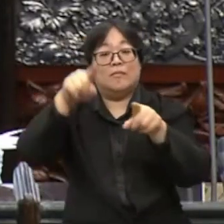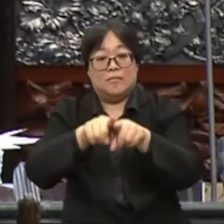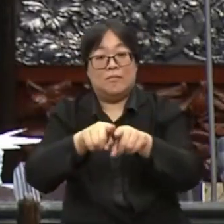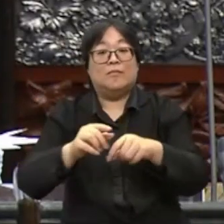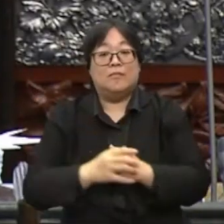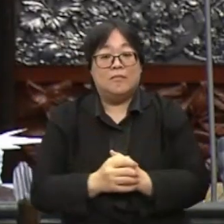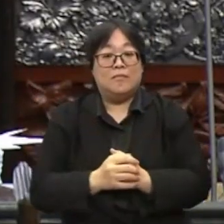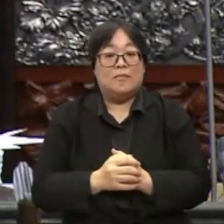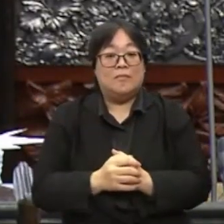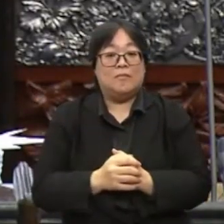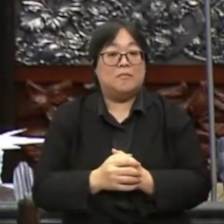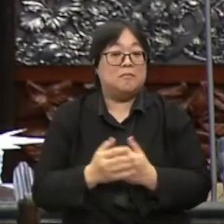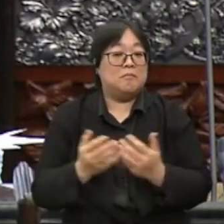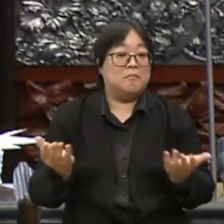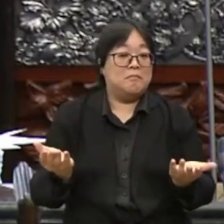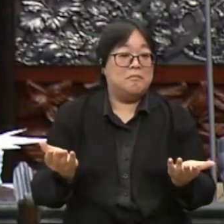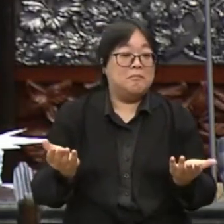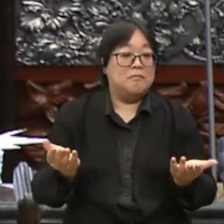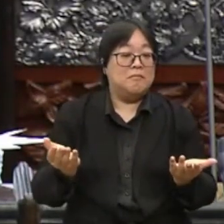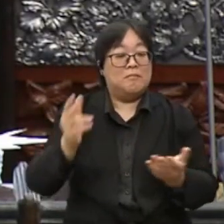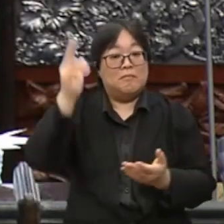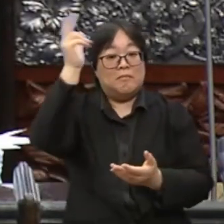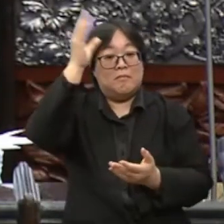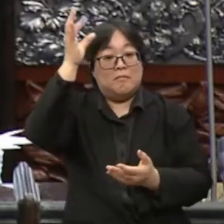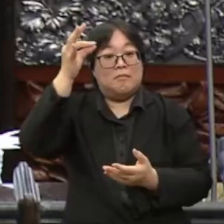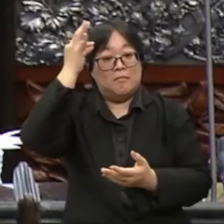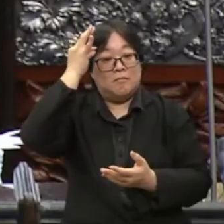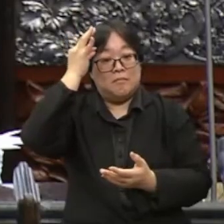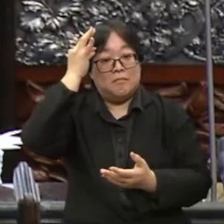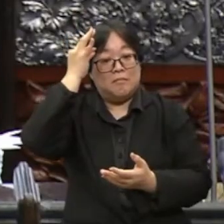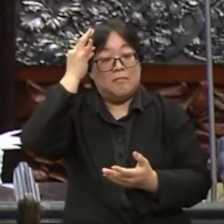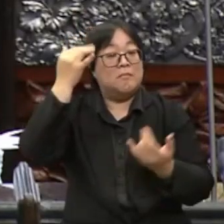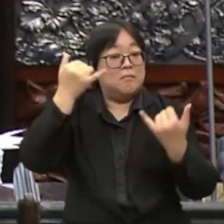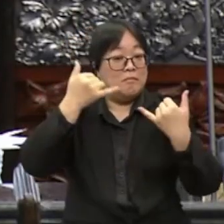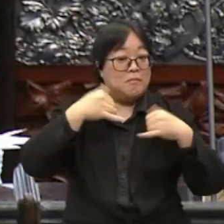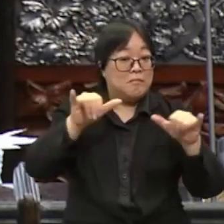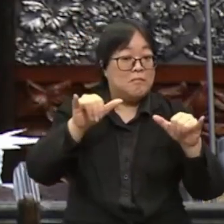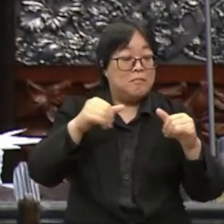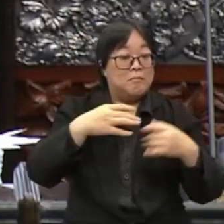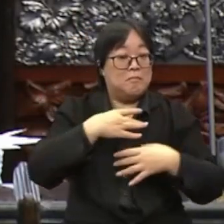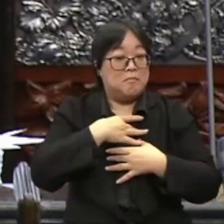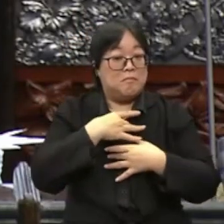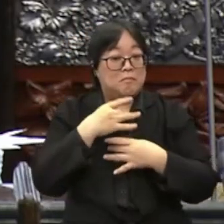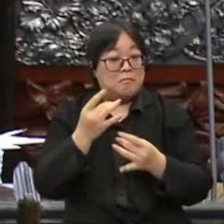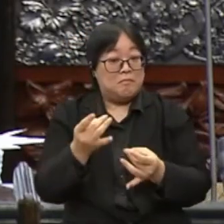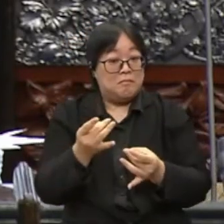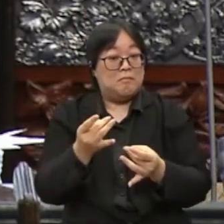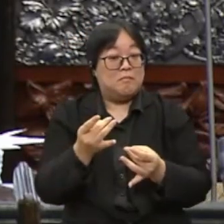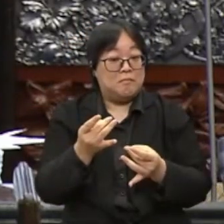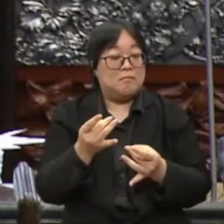bersetuju adakah kerajaan persekutuan masih lagi berminat